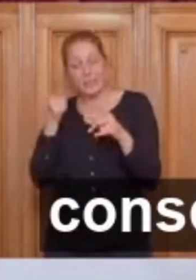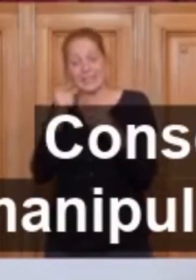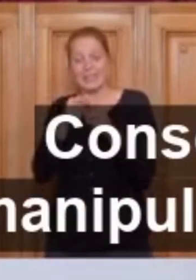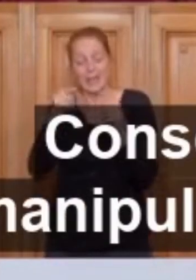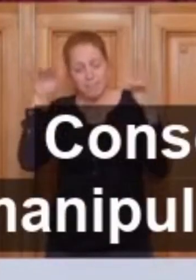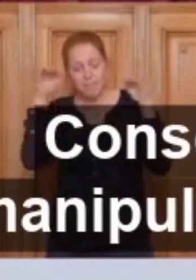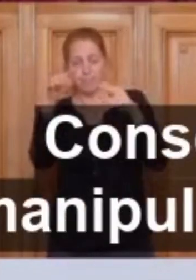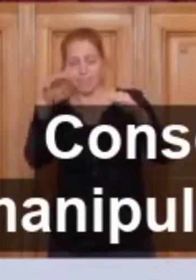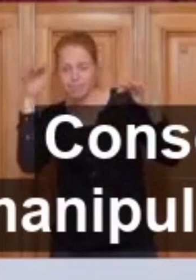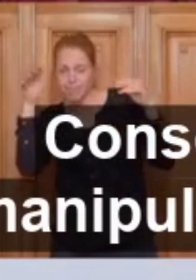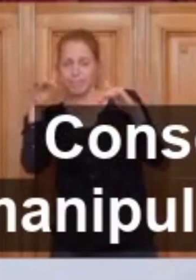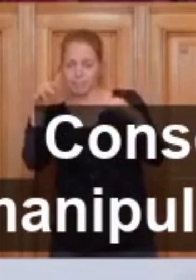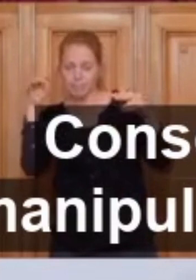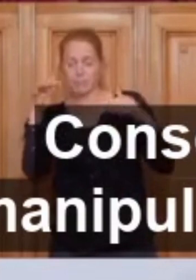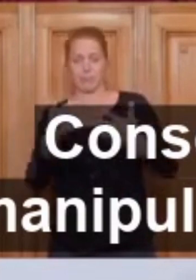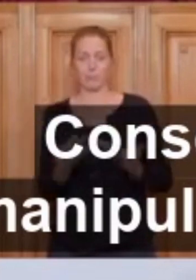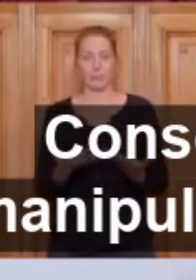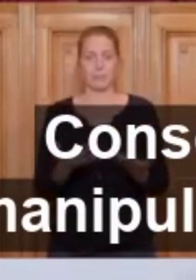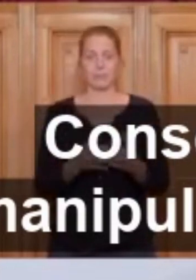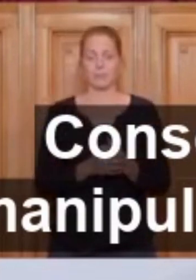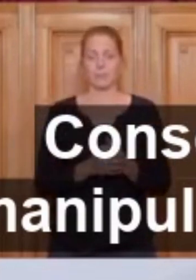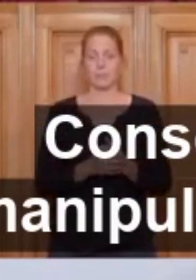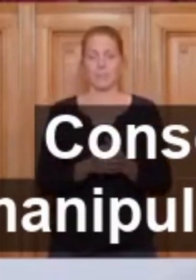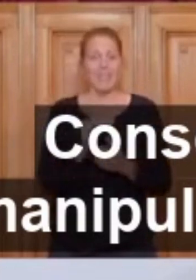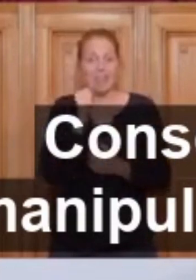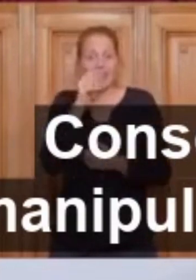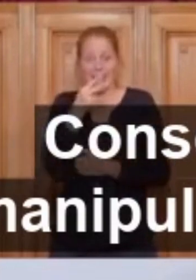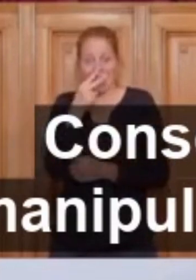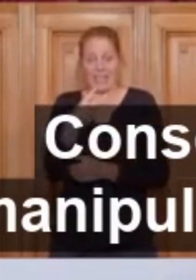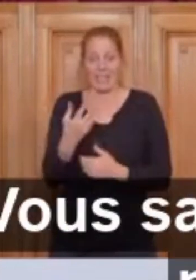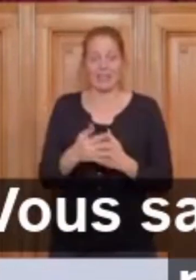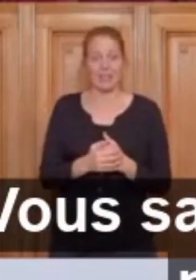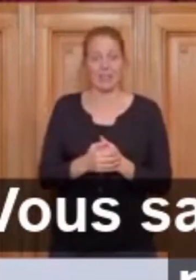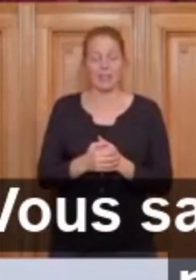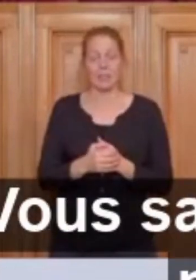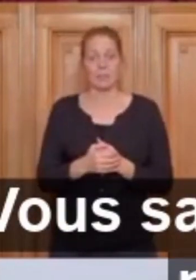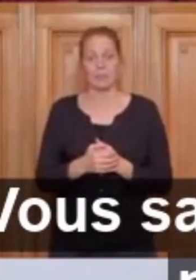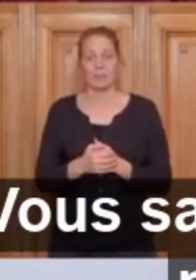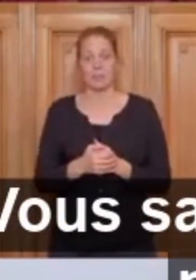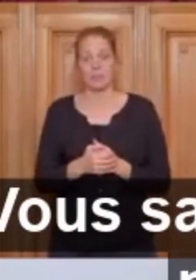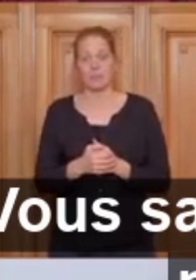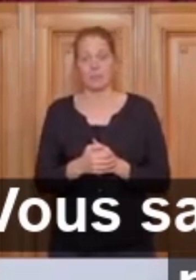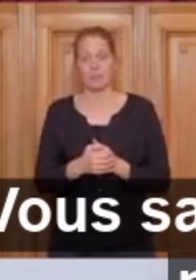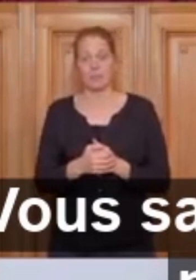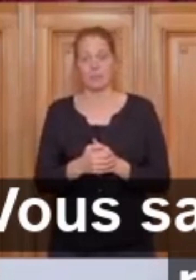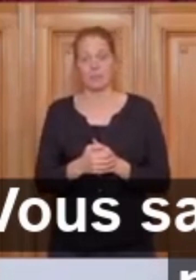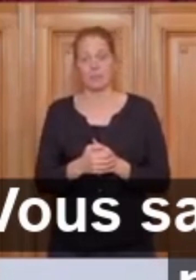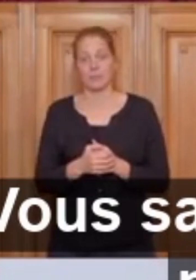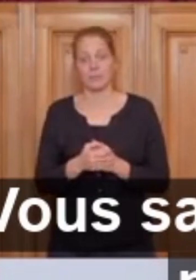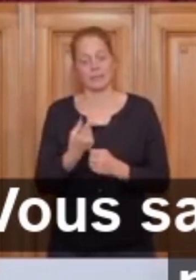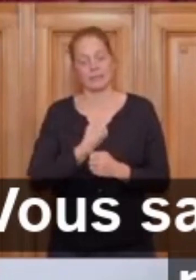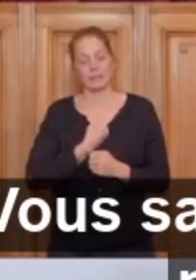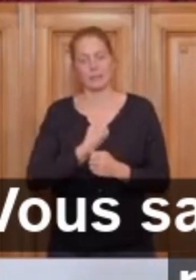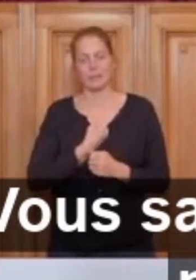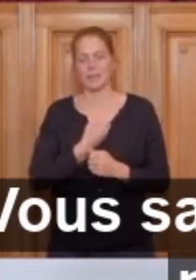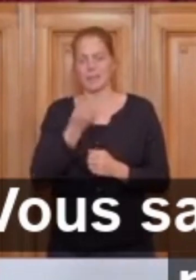Bewusst für zu manipulieren. Wir sehen das ja all der. Weißt du, ich will ich ganz klar suchen. Und